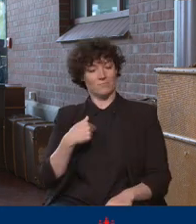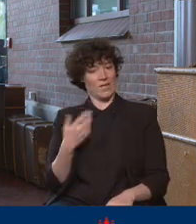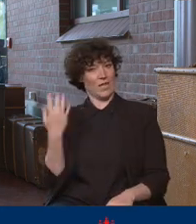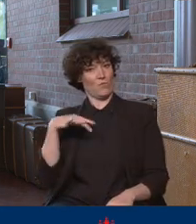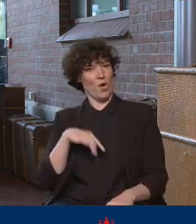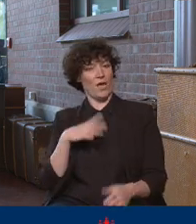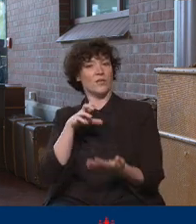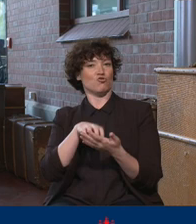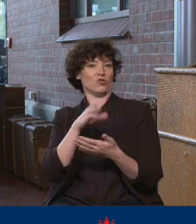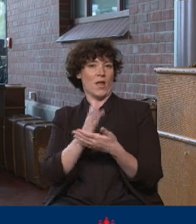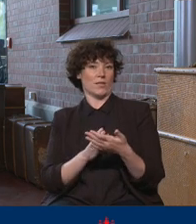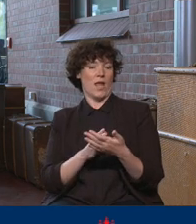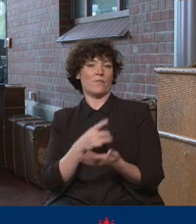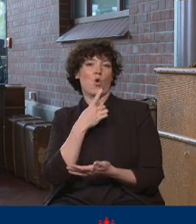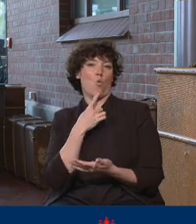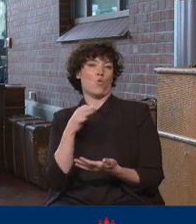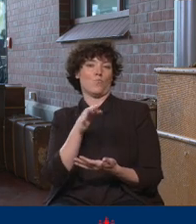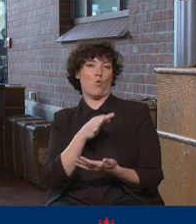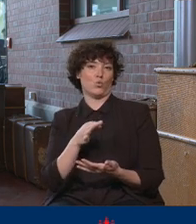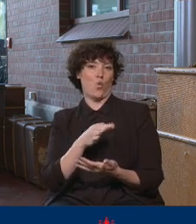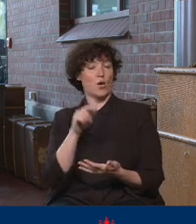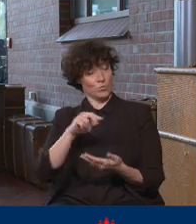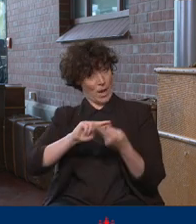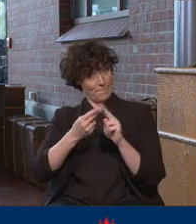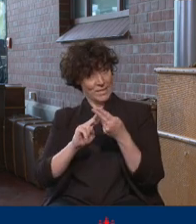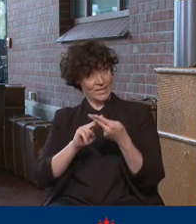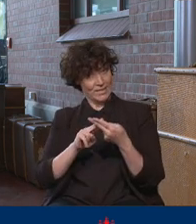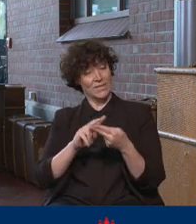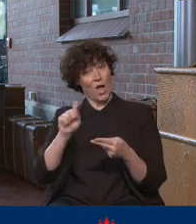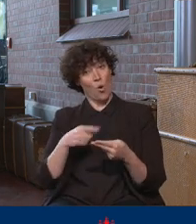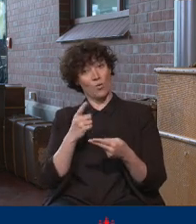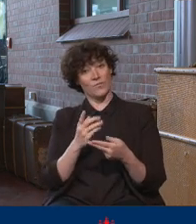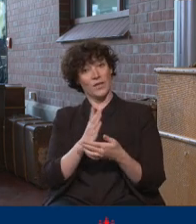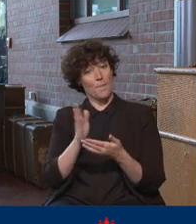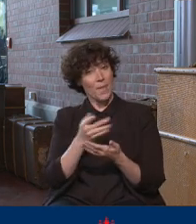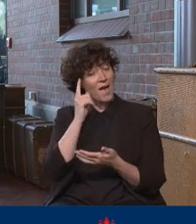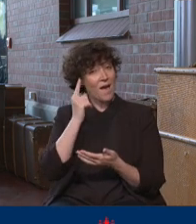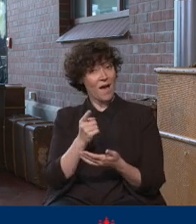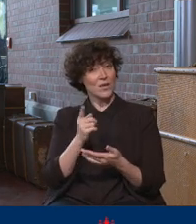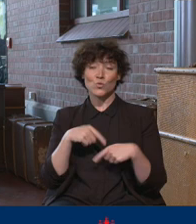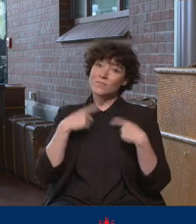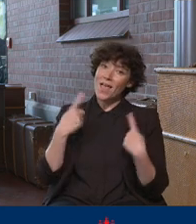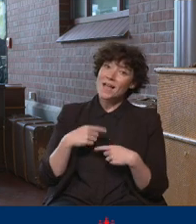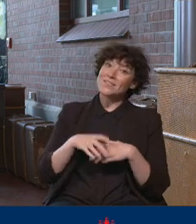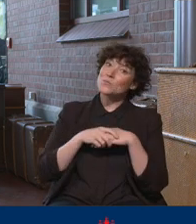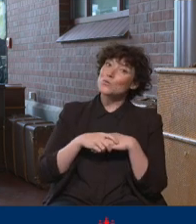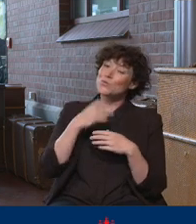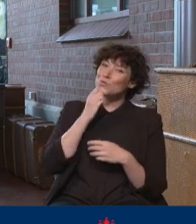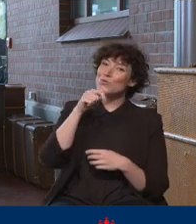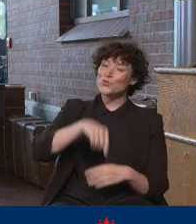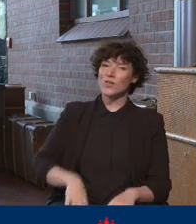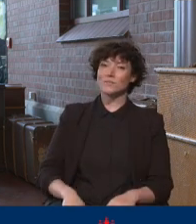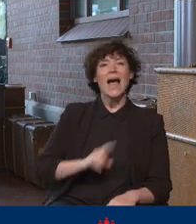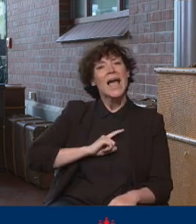mitglied im stadtrat da und begrüße sie sehr herzlich hier heute eigentlich müsste man auch kinder begrüßen denn